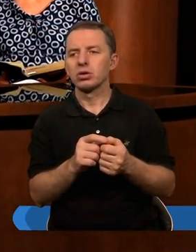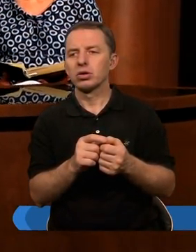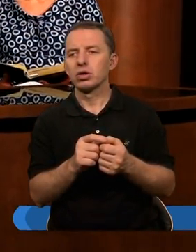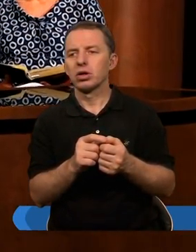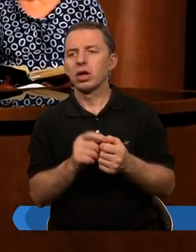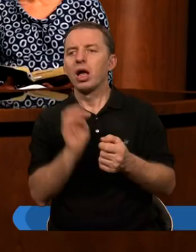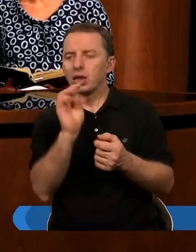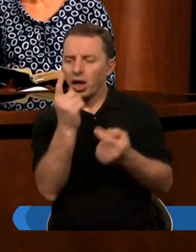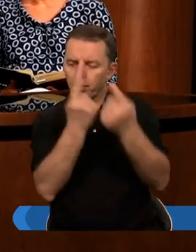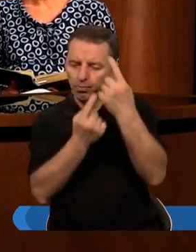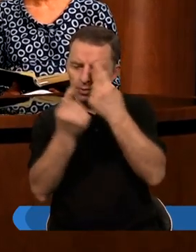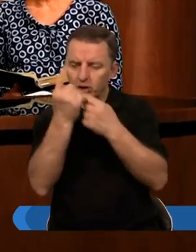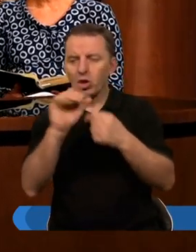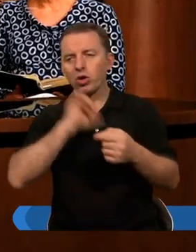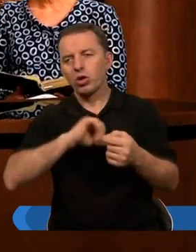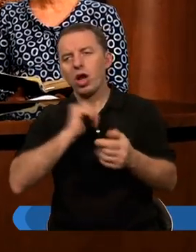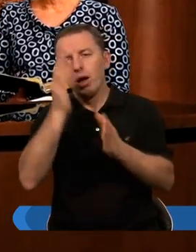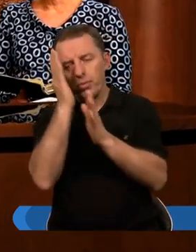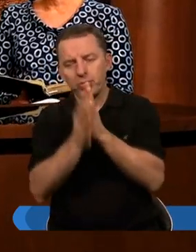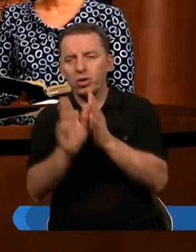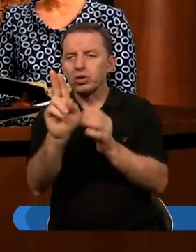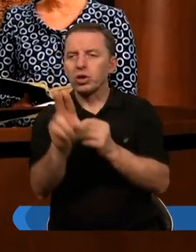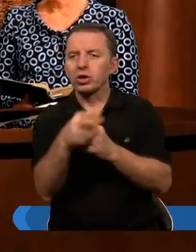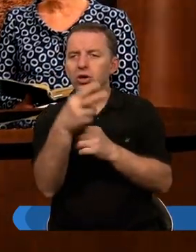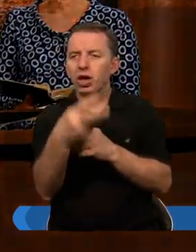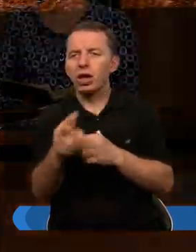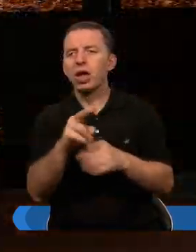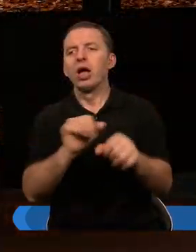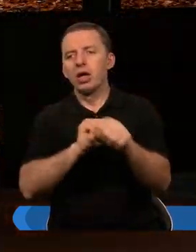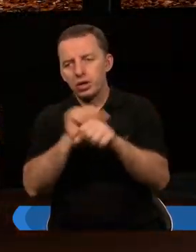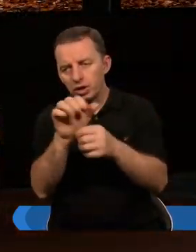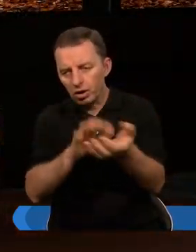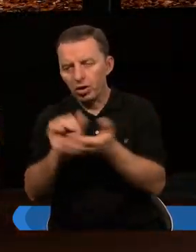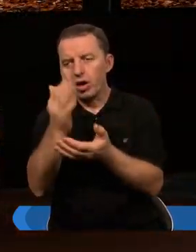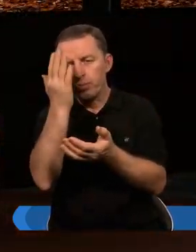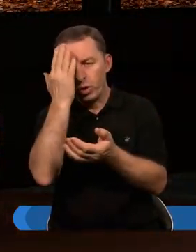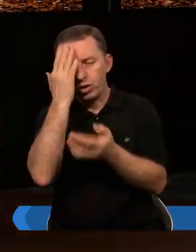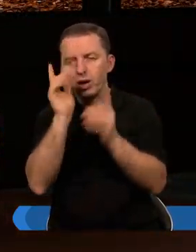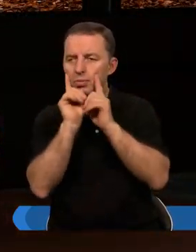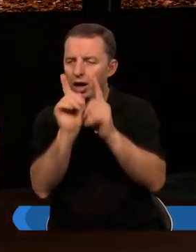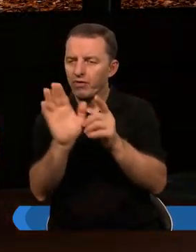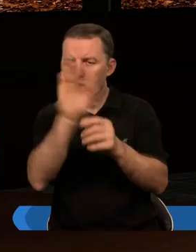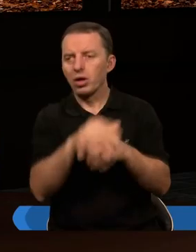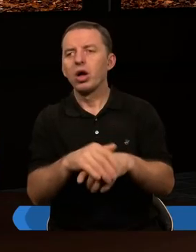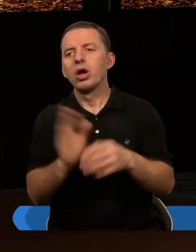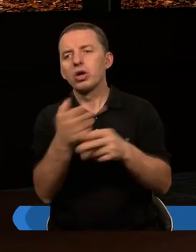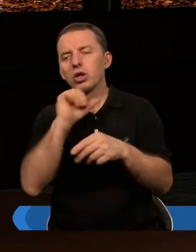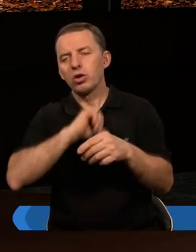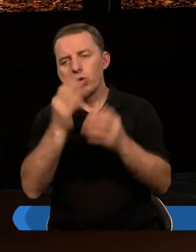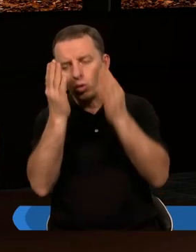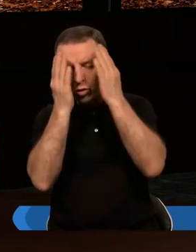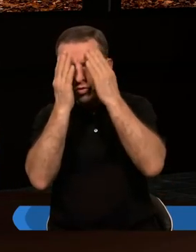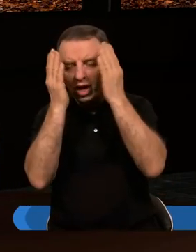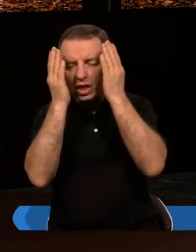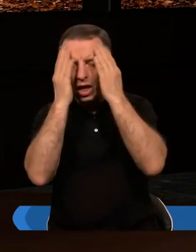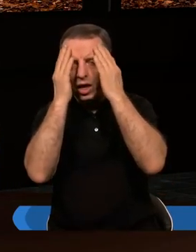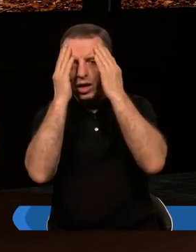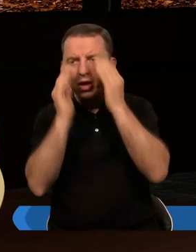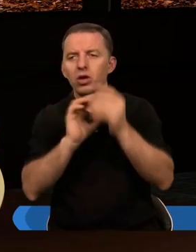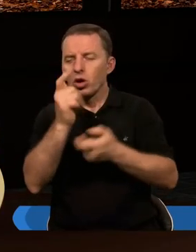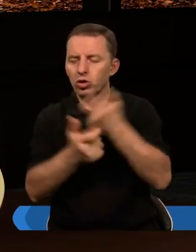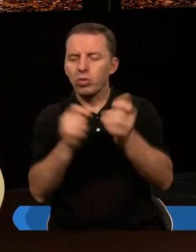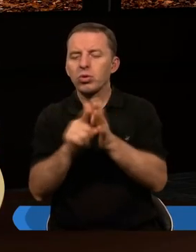Tak myślę sobie, że po prostu kiedy jestem w świecie, kiedy poznaję prawdę Bożą, kiedy sobie uświadamiam, co